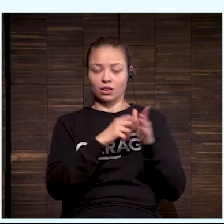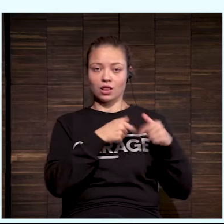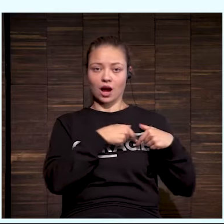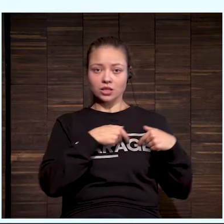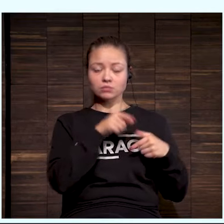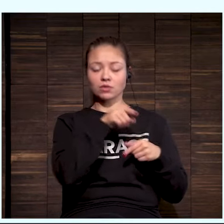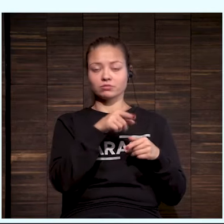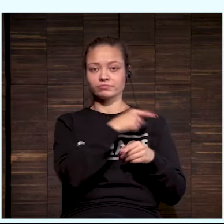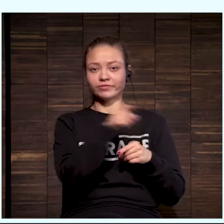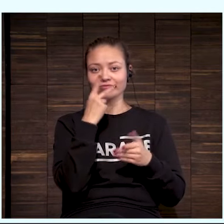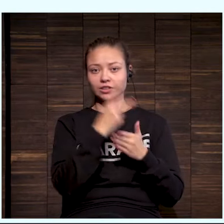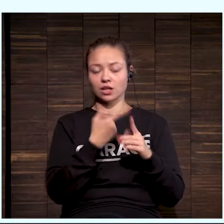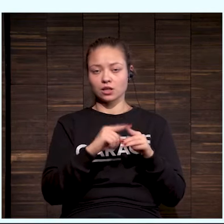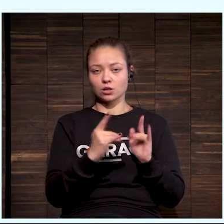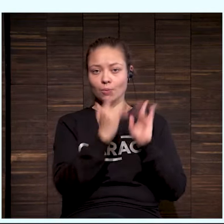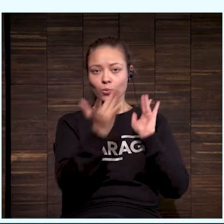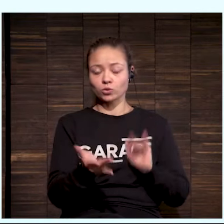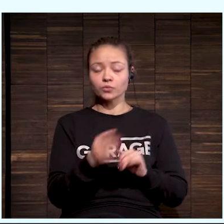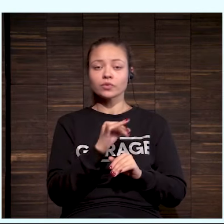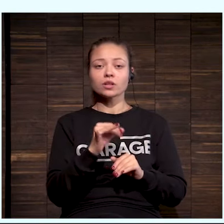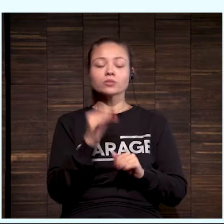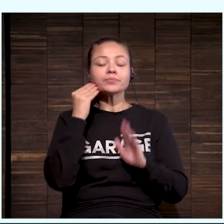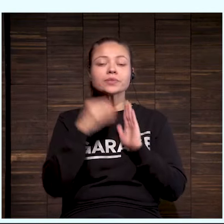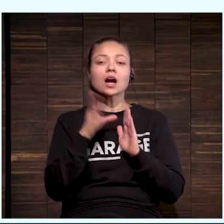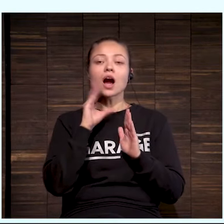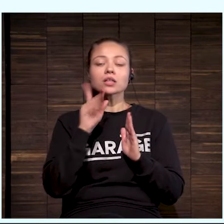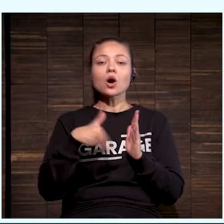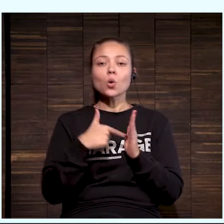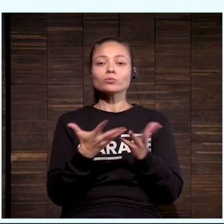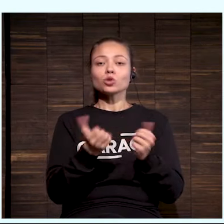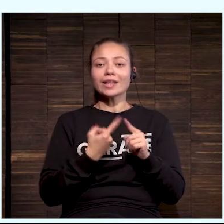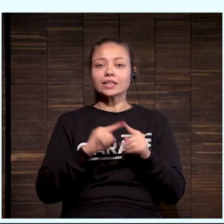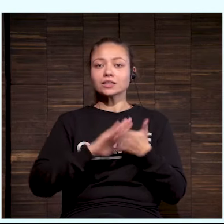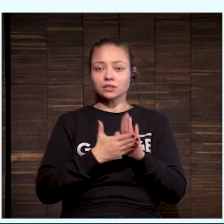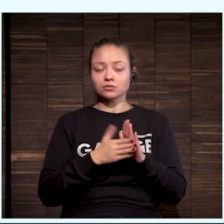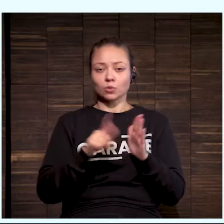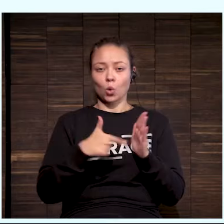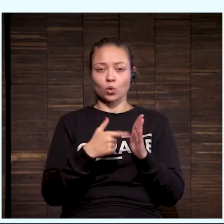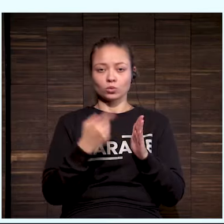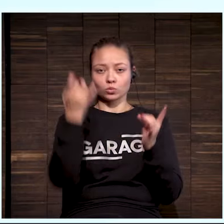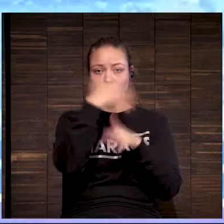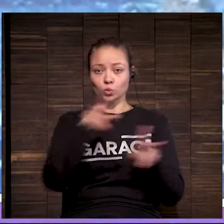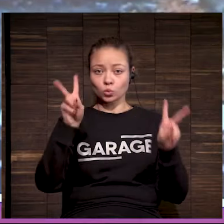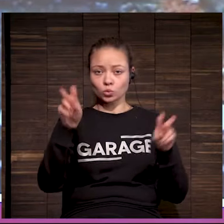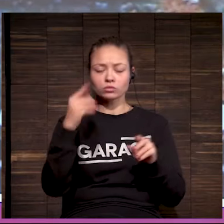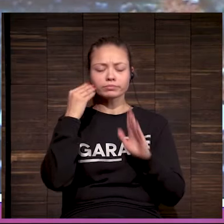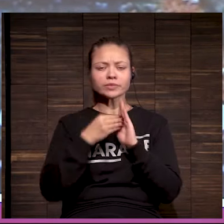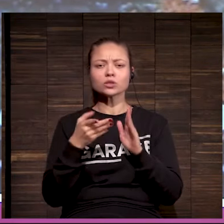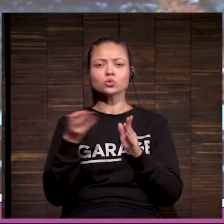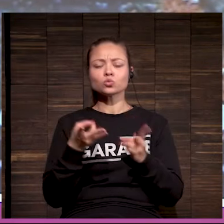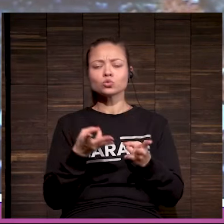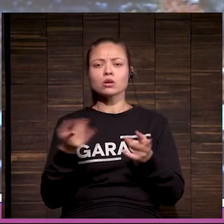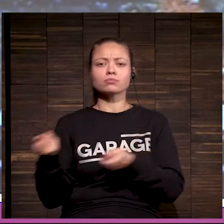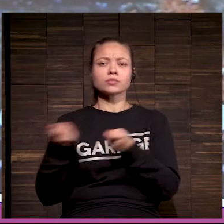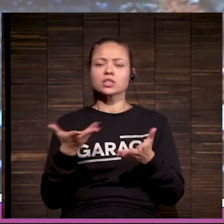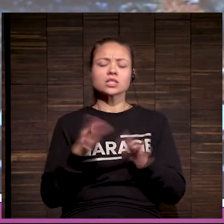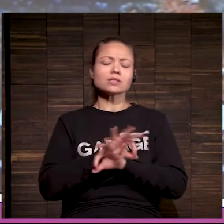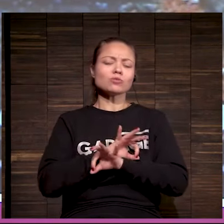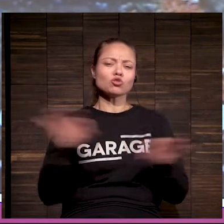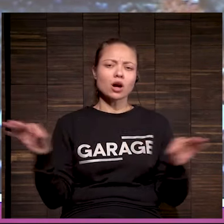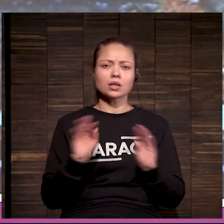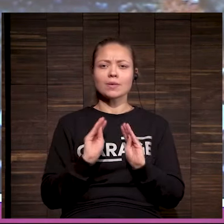дело в том что когда город получает этот титул город культуры это не про то что нужно привозить как и замечательно постановки или